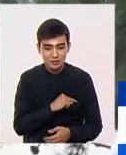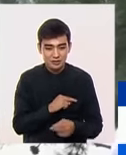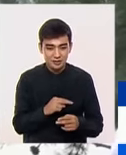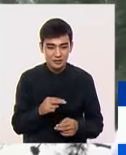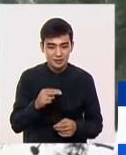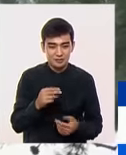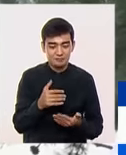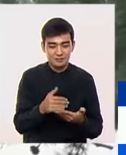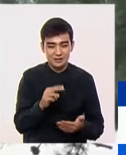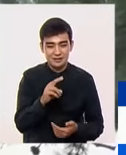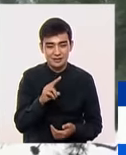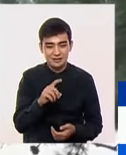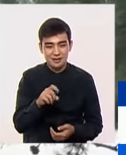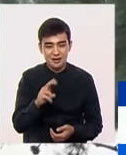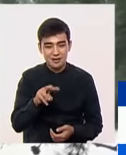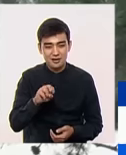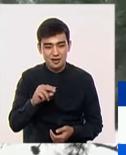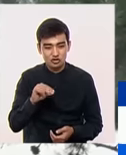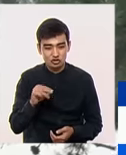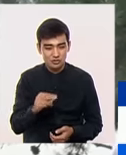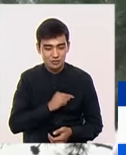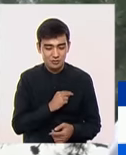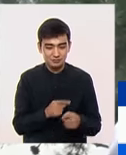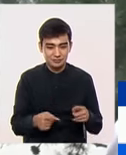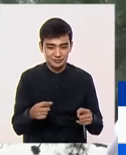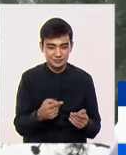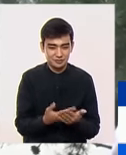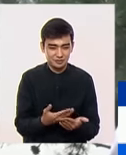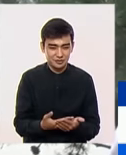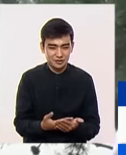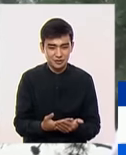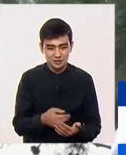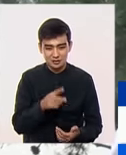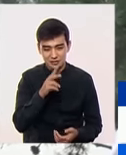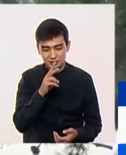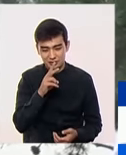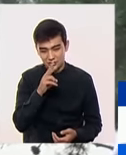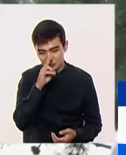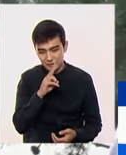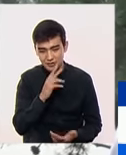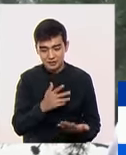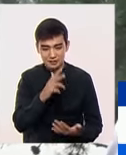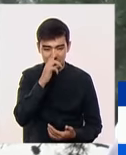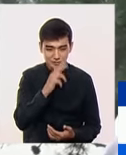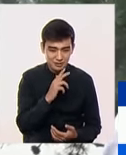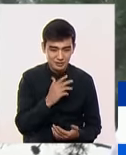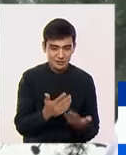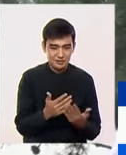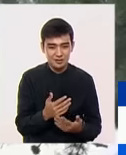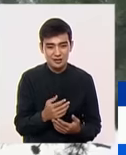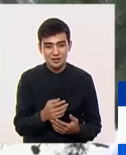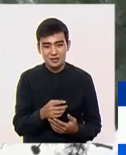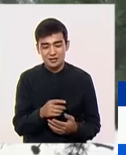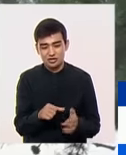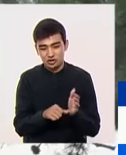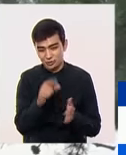кавычках заклад чекам она длится максимум два-три месяца полгода потом все равно